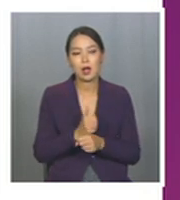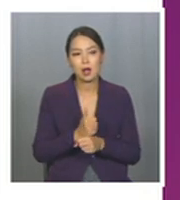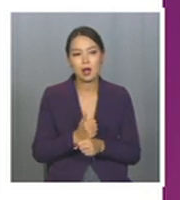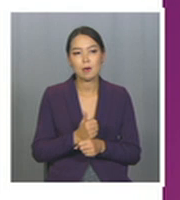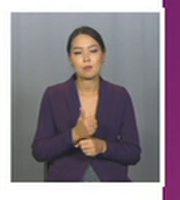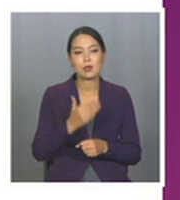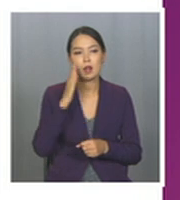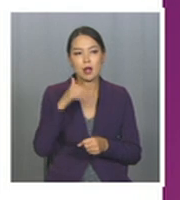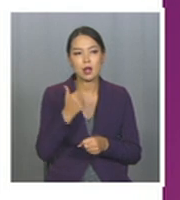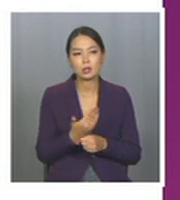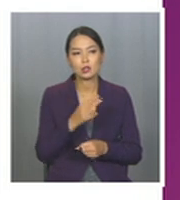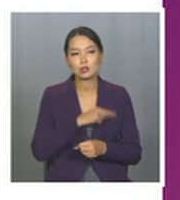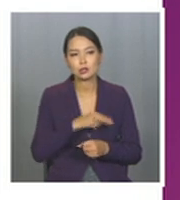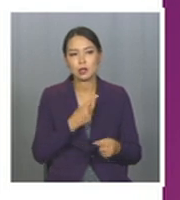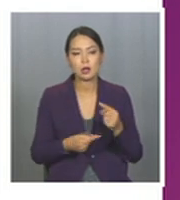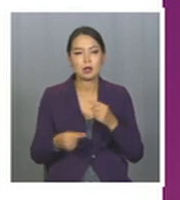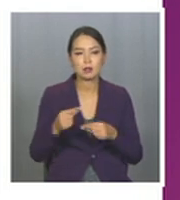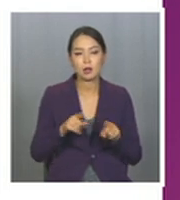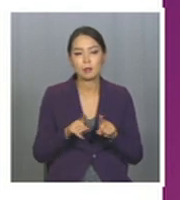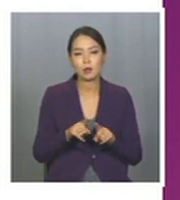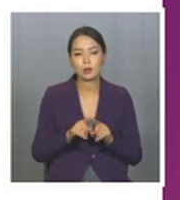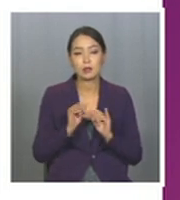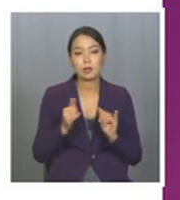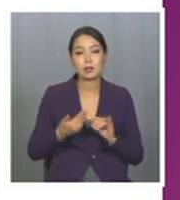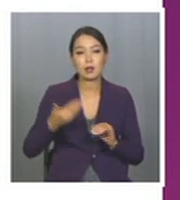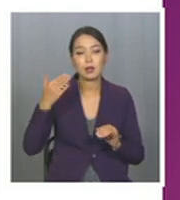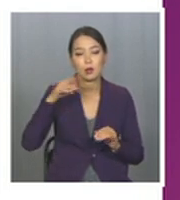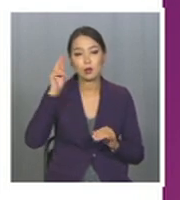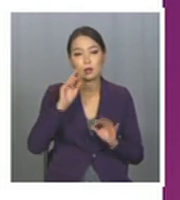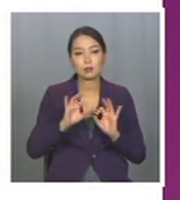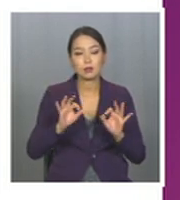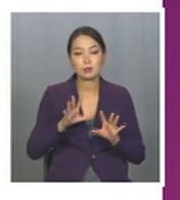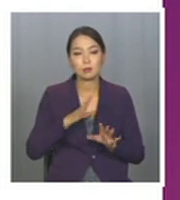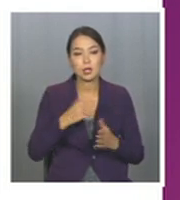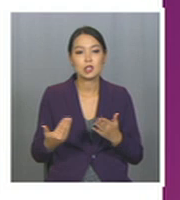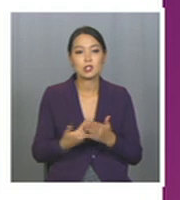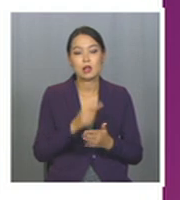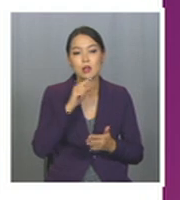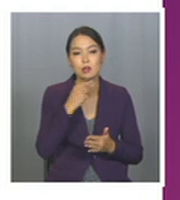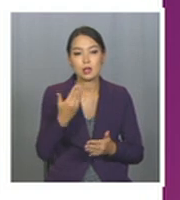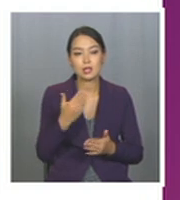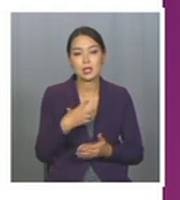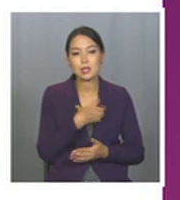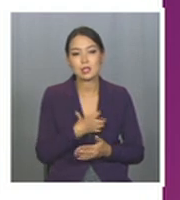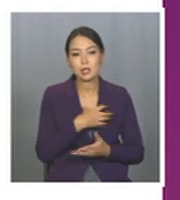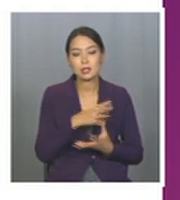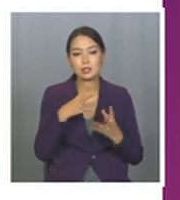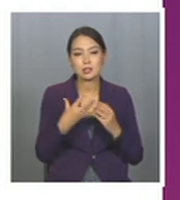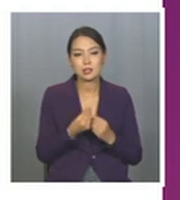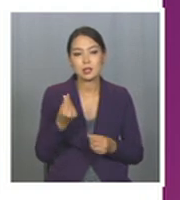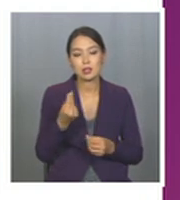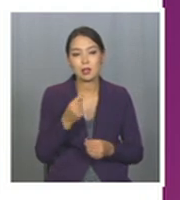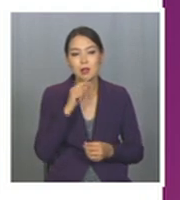болмауы. Балалар, өткен сабақтарымызда атап өткендей, жаңа экономикалық саясаттың негізгі тетігі нарықтық қатынастарға негізделген